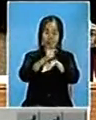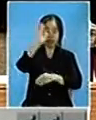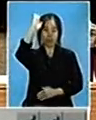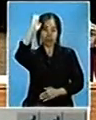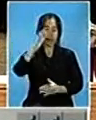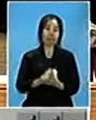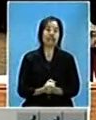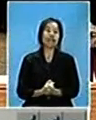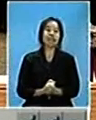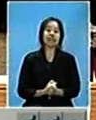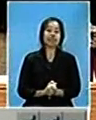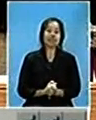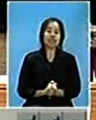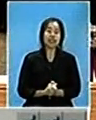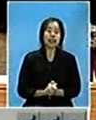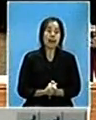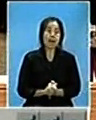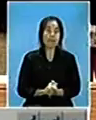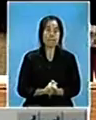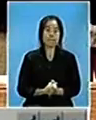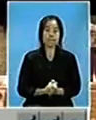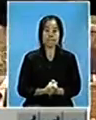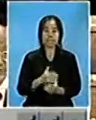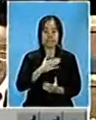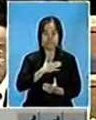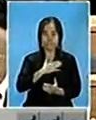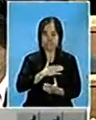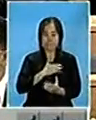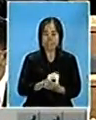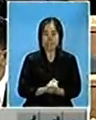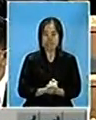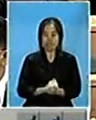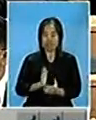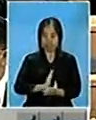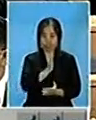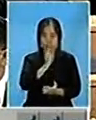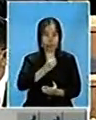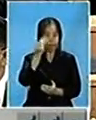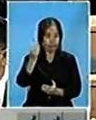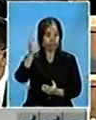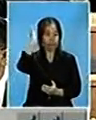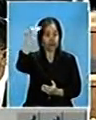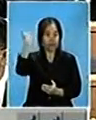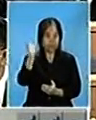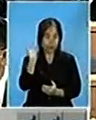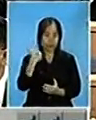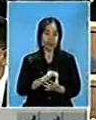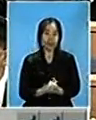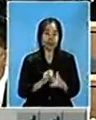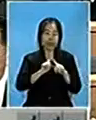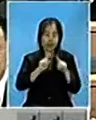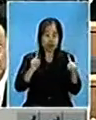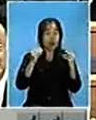สักนิดเถอะครับคือผมก็เคารพและก็ให้เกียรติท่านผู้อภิปรายนะครับแต่ว่าวัน